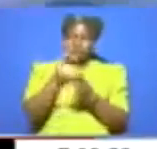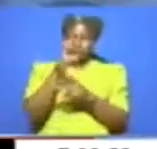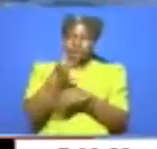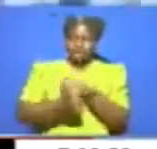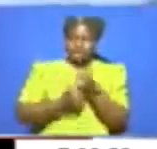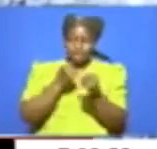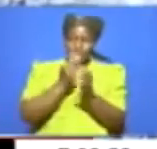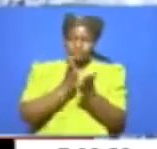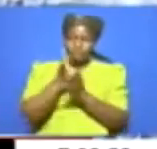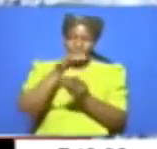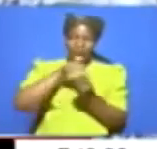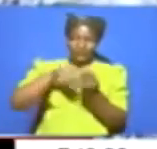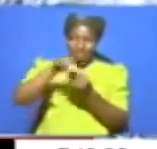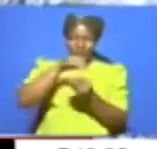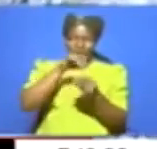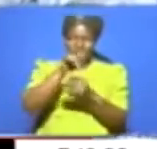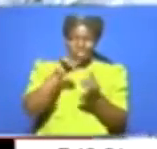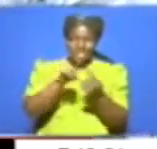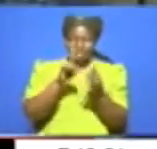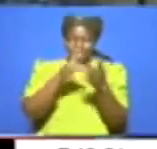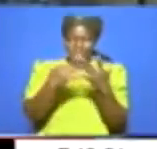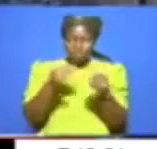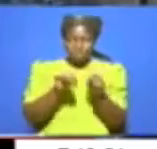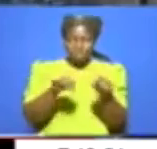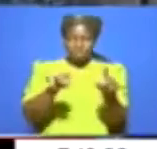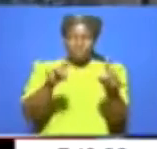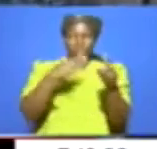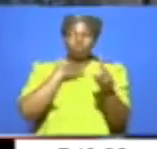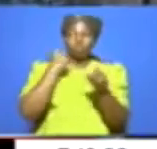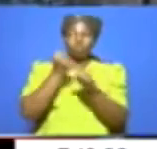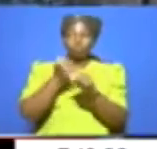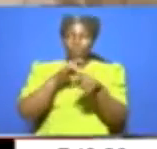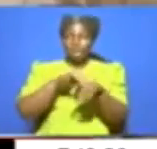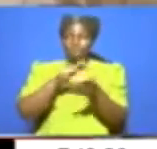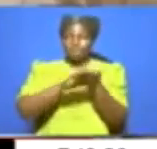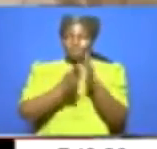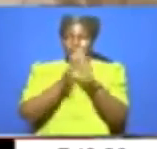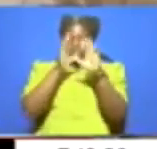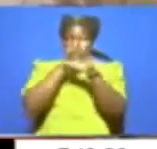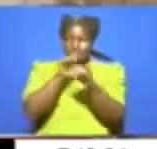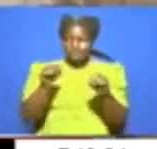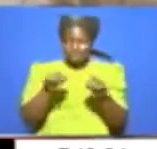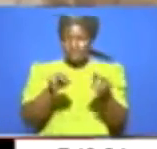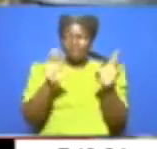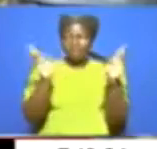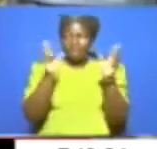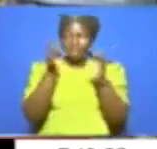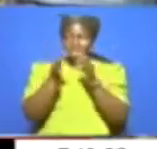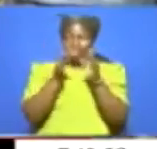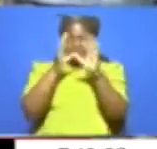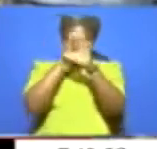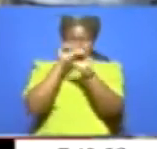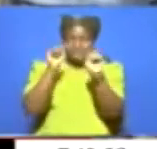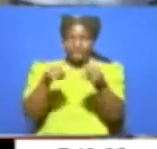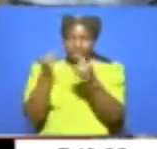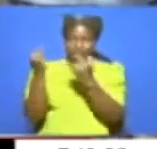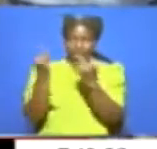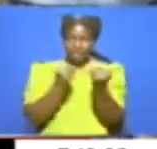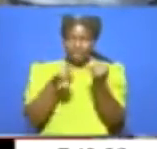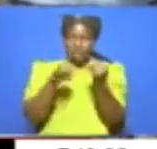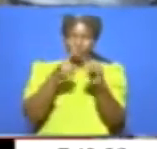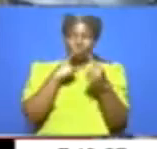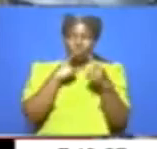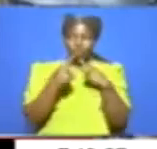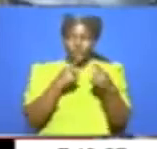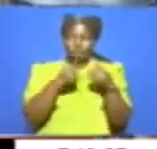Sasa hiyo ndio wanataka kufanya wakiwa rais. Hata hivyo, Wa Iria alikariri kwamba yuko tayari ikiwa rais atamwalika kwa mazungumzo. Na kuambia hata